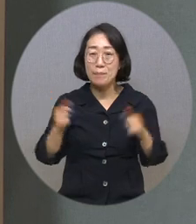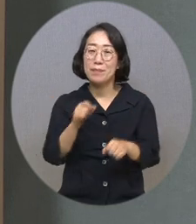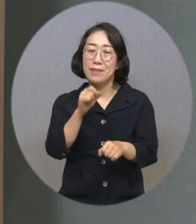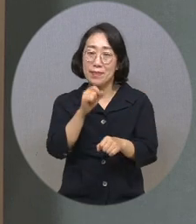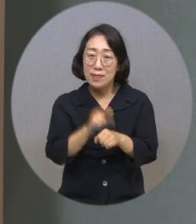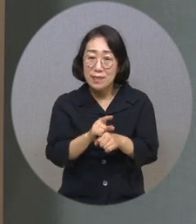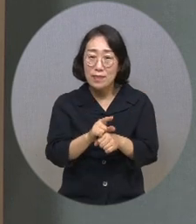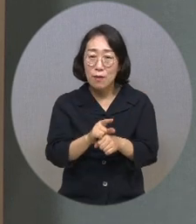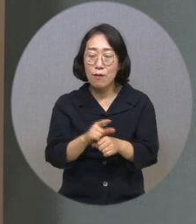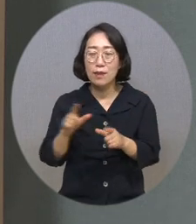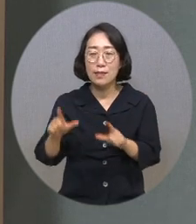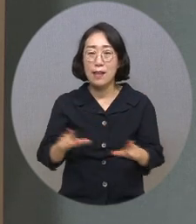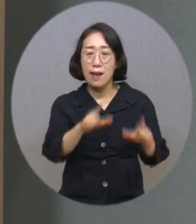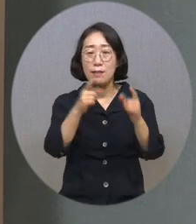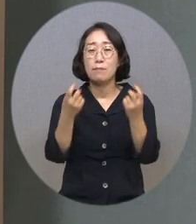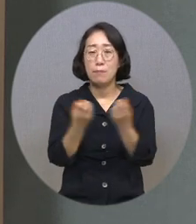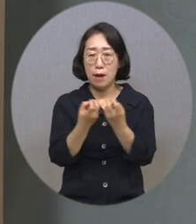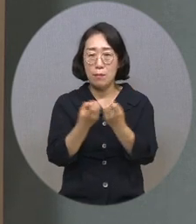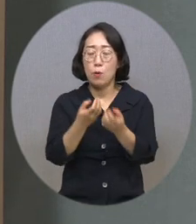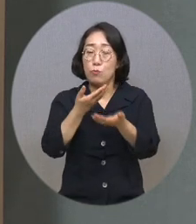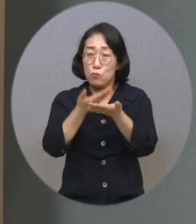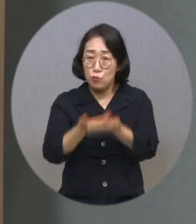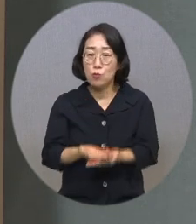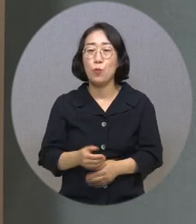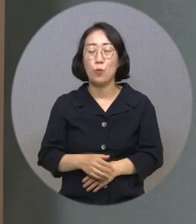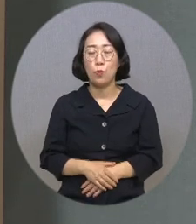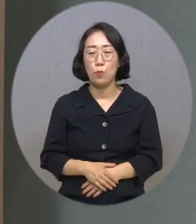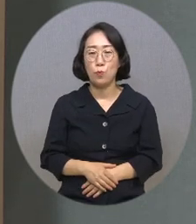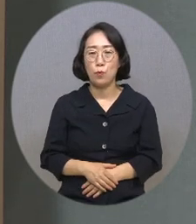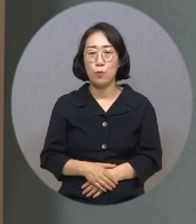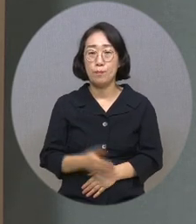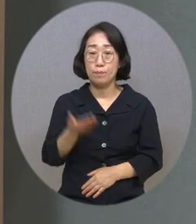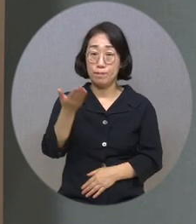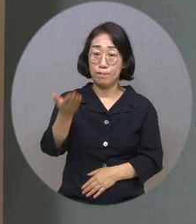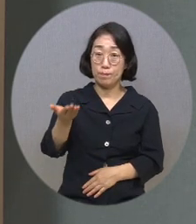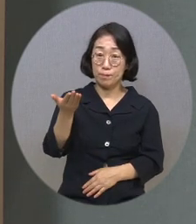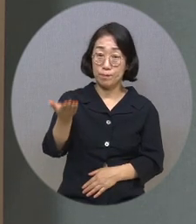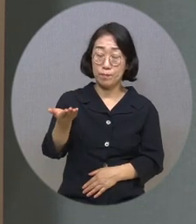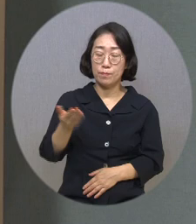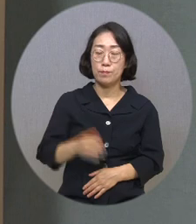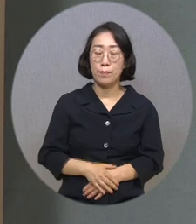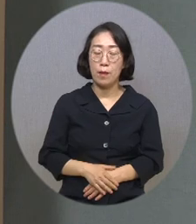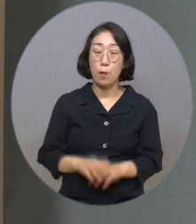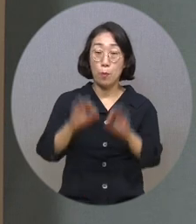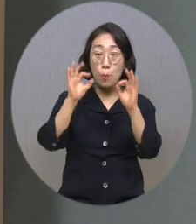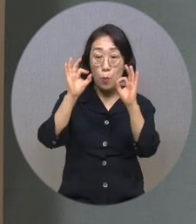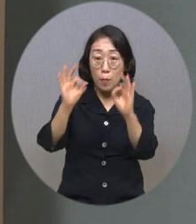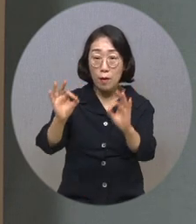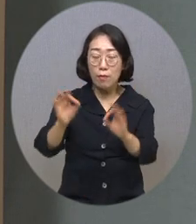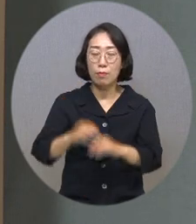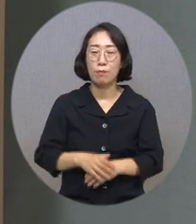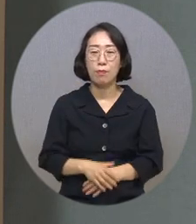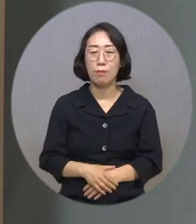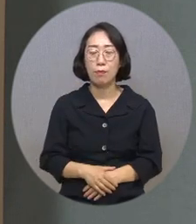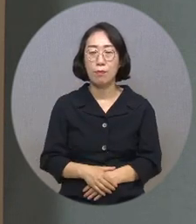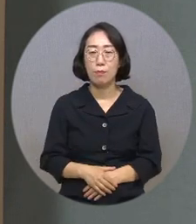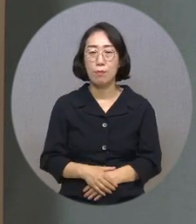인성인데 그런 과정에서 가만히 정창덕 총장을 보면은